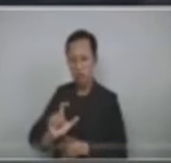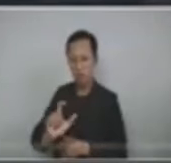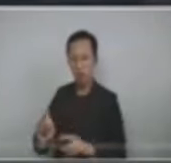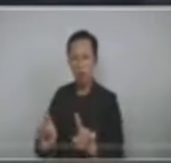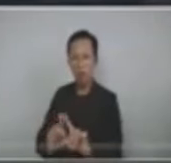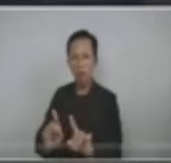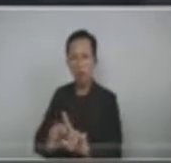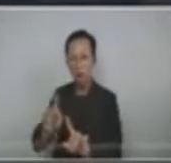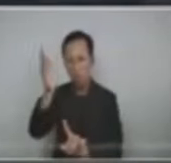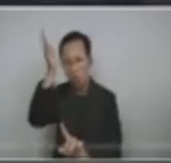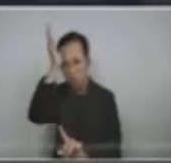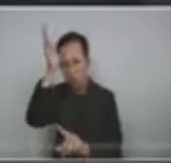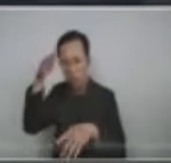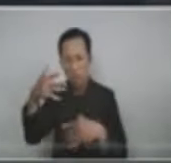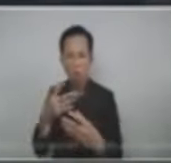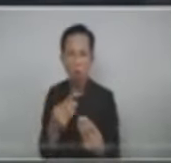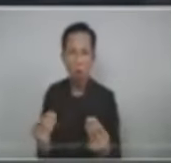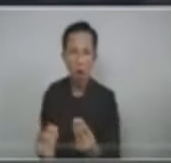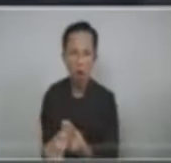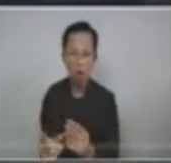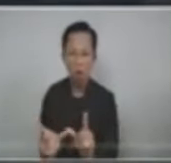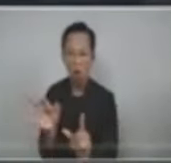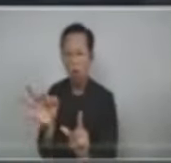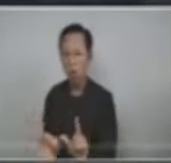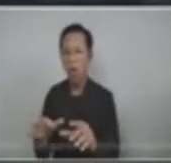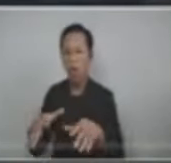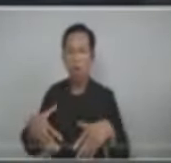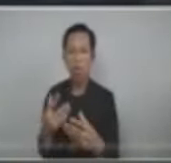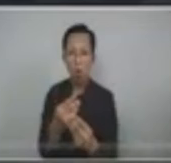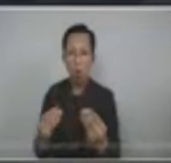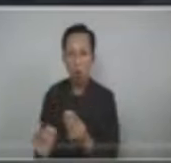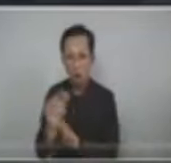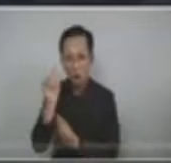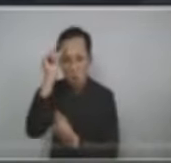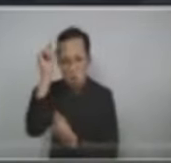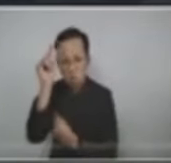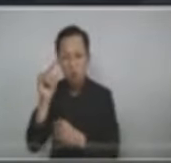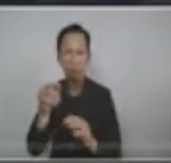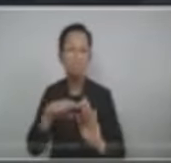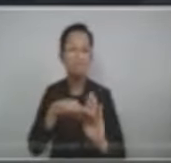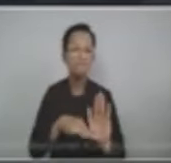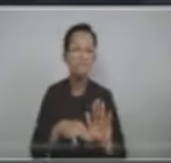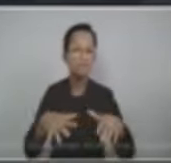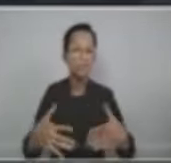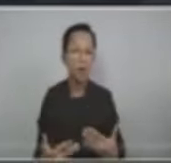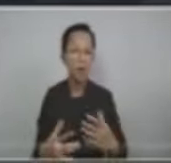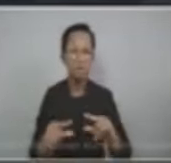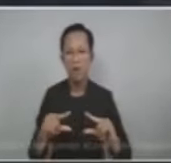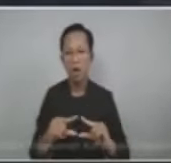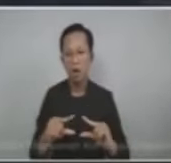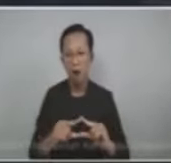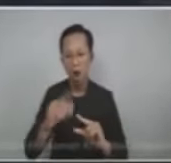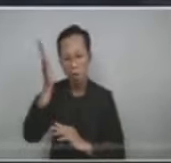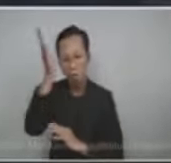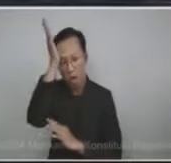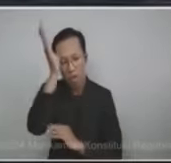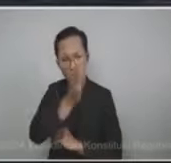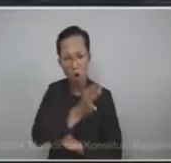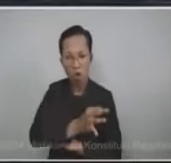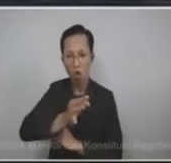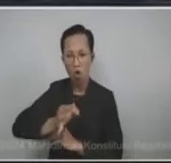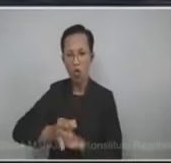bupati serta calon walikota dan calon walikota a Kabupaten atau kota dengan jumlah penduduk